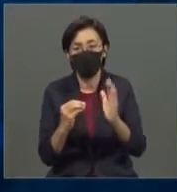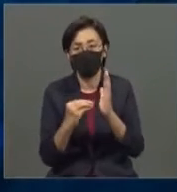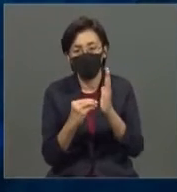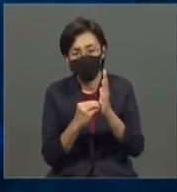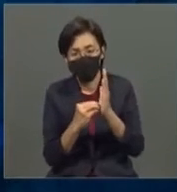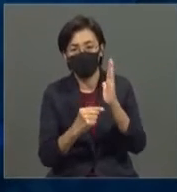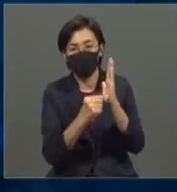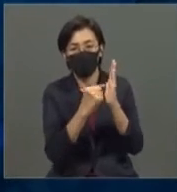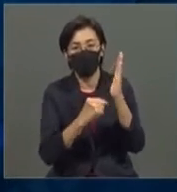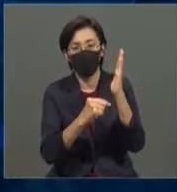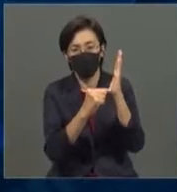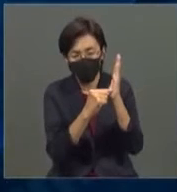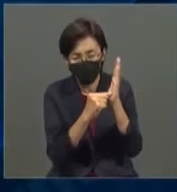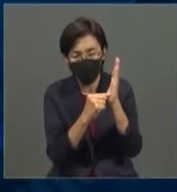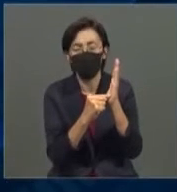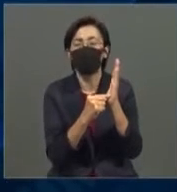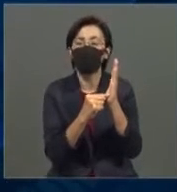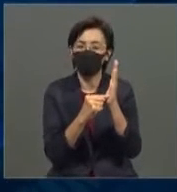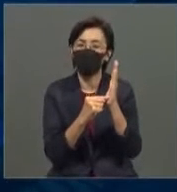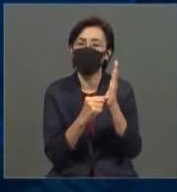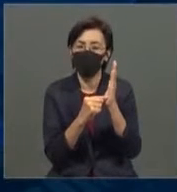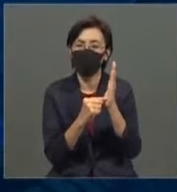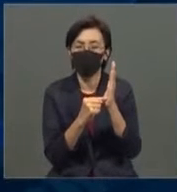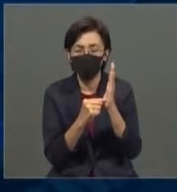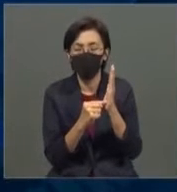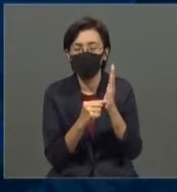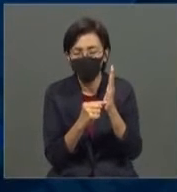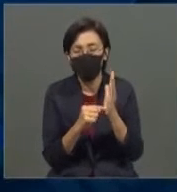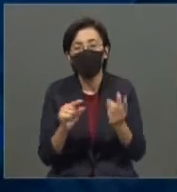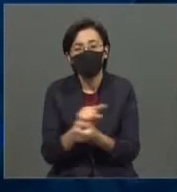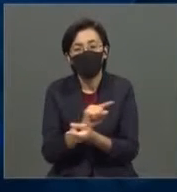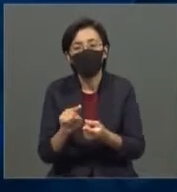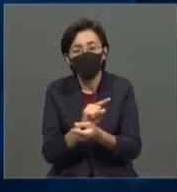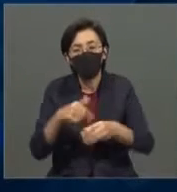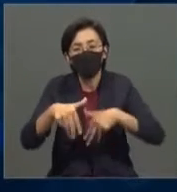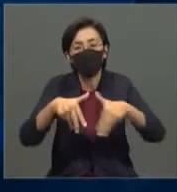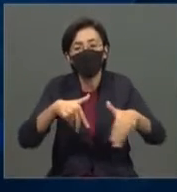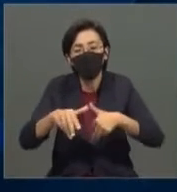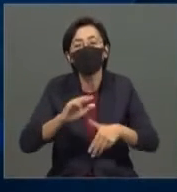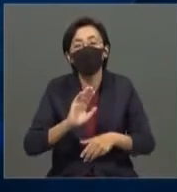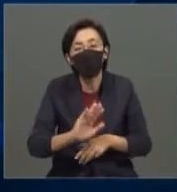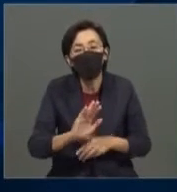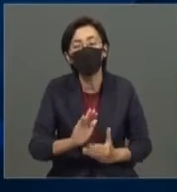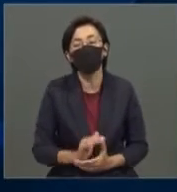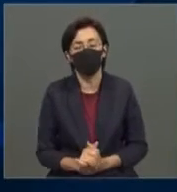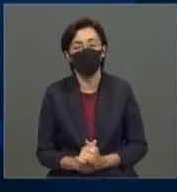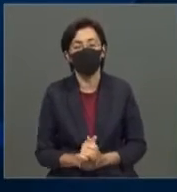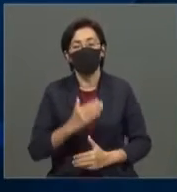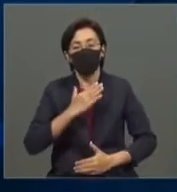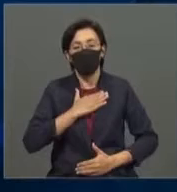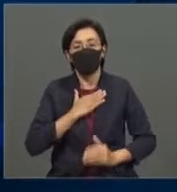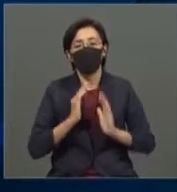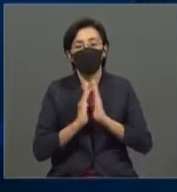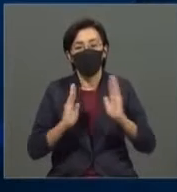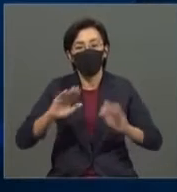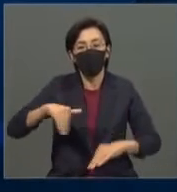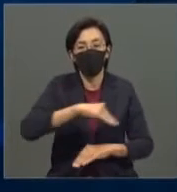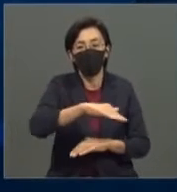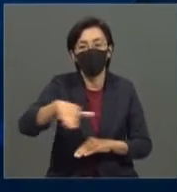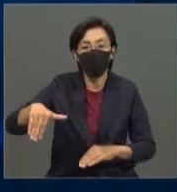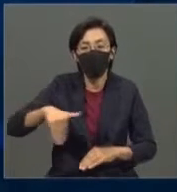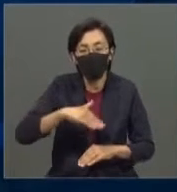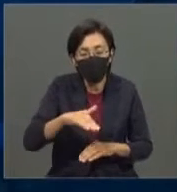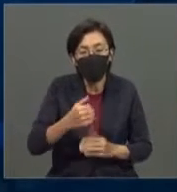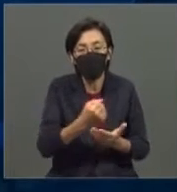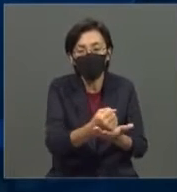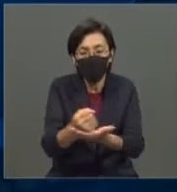ครและปริมณฑลเป็นความซับซ้อนขององค์กรของสังคมของเราก็ต้องขอบพระคุณทุกๆท่านที่